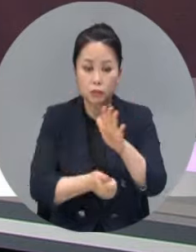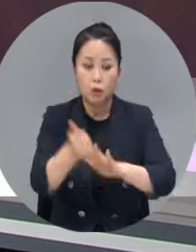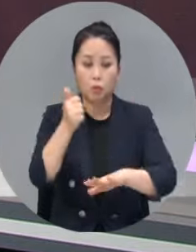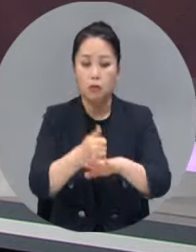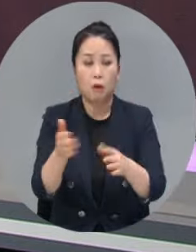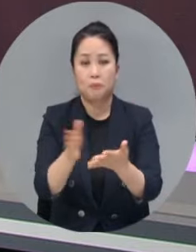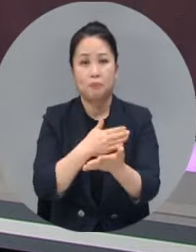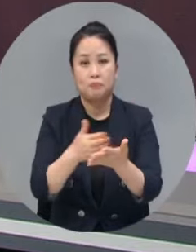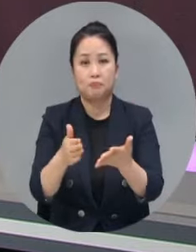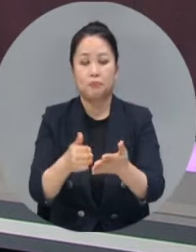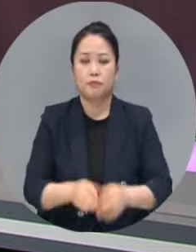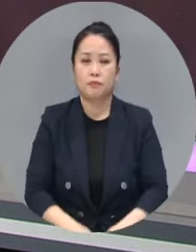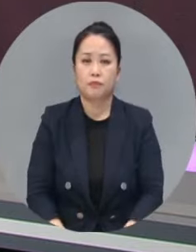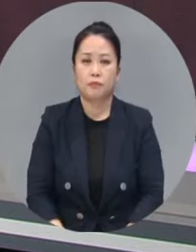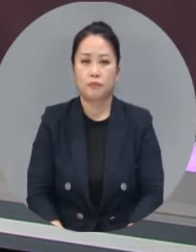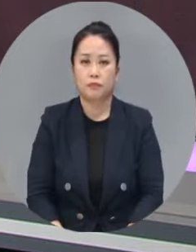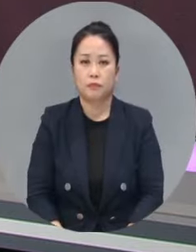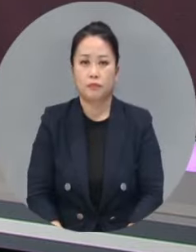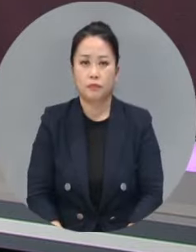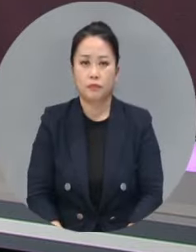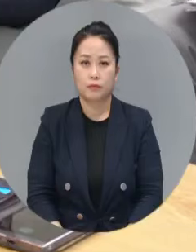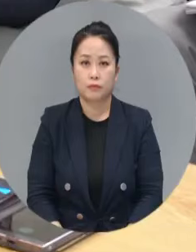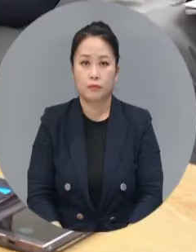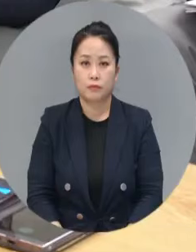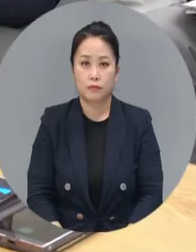있습니다 송광모 기자의 보도입니다